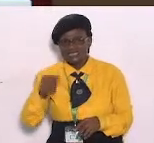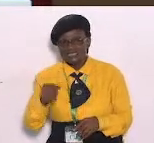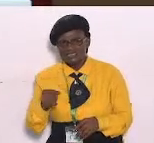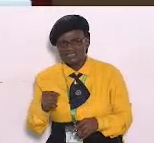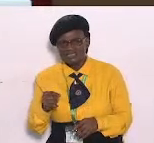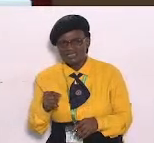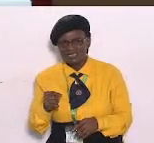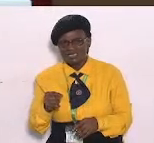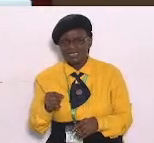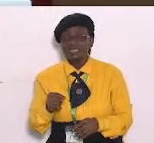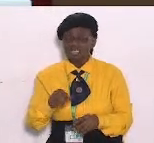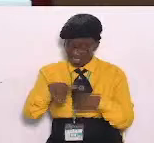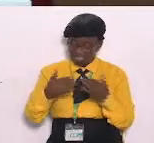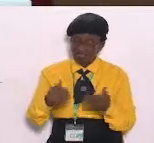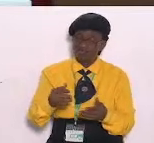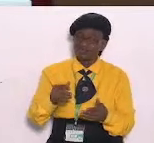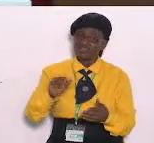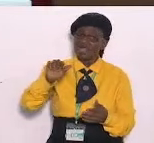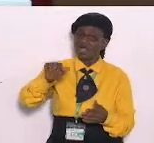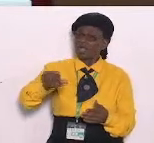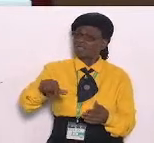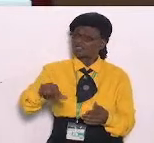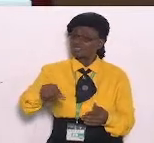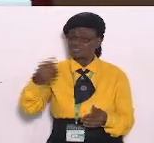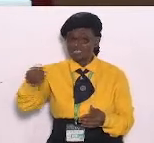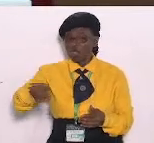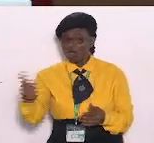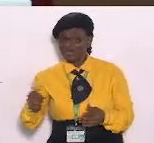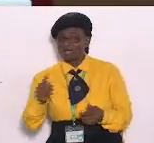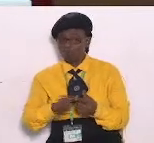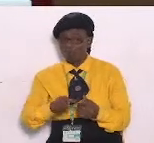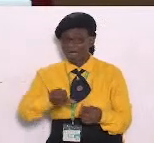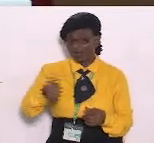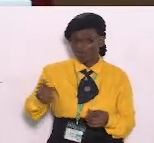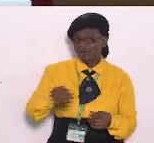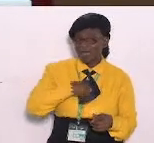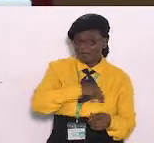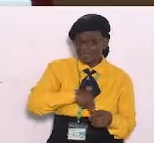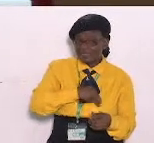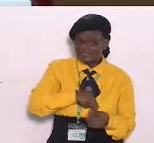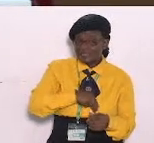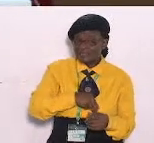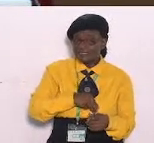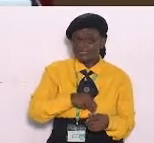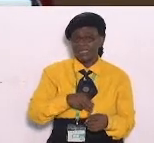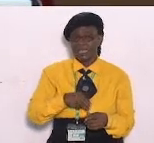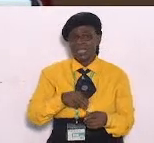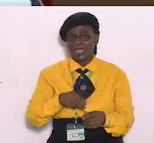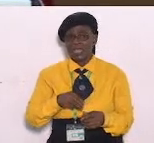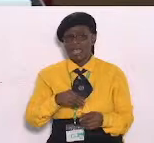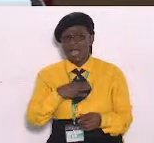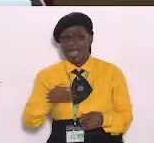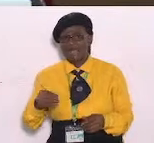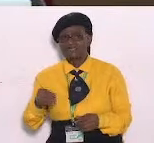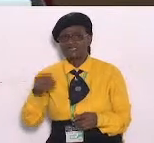dire de garder les deux Maisa ok donne la deè à ce